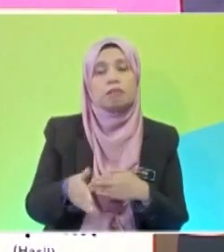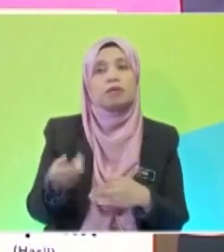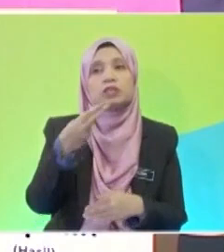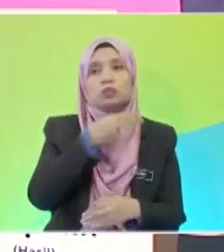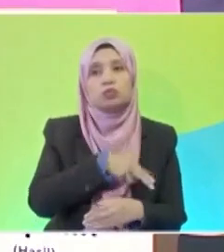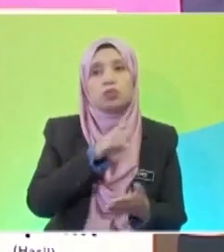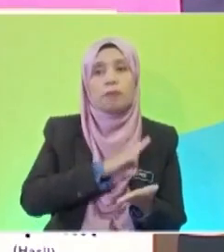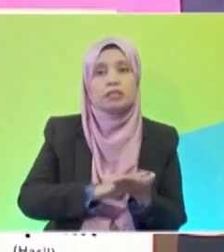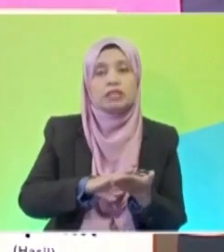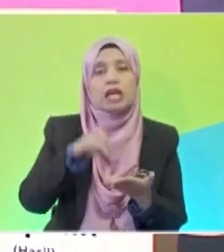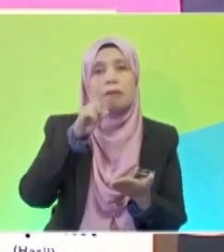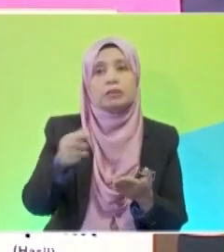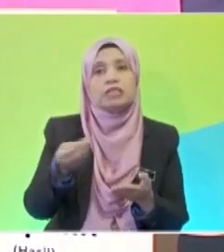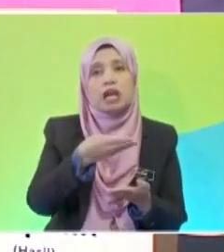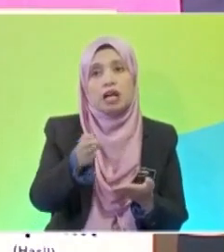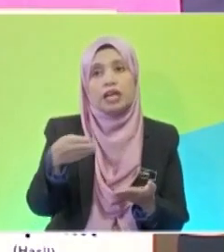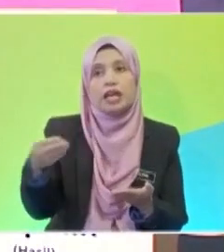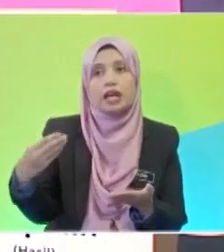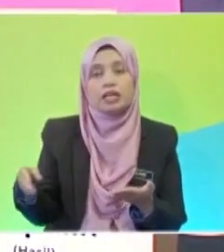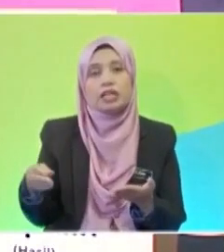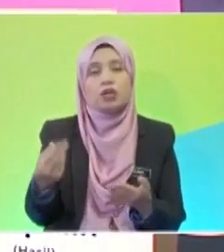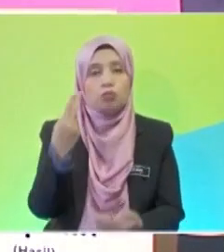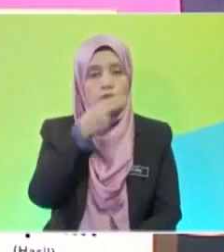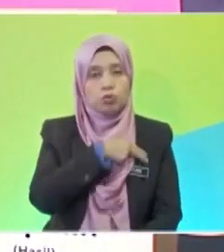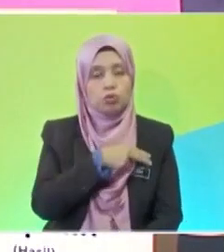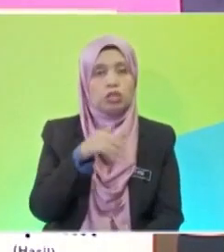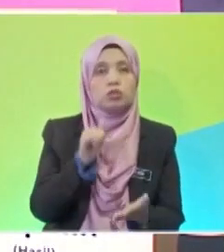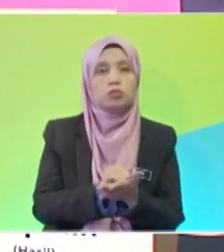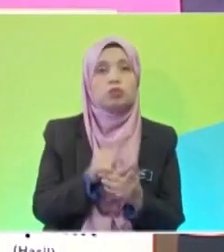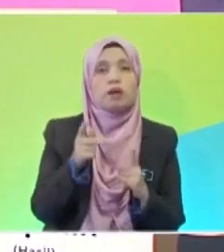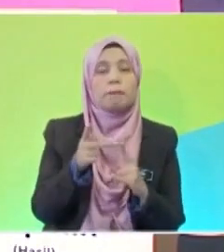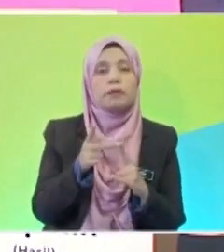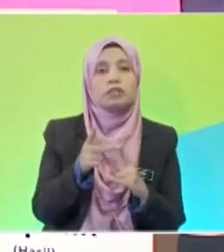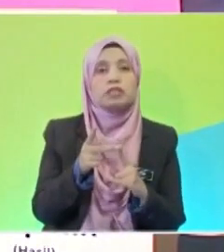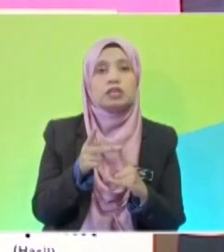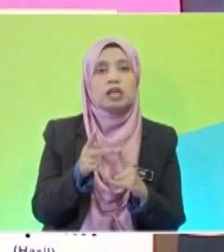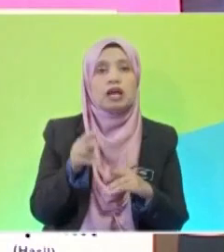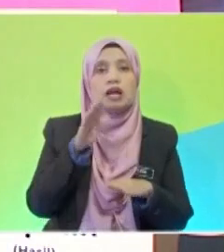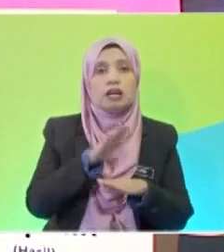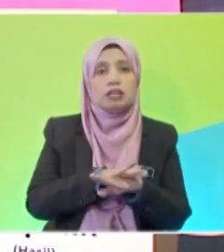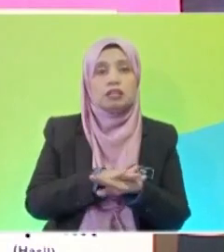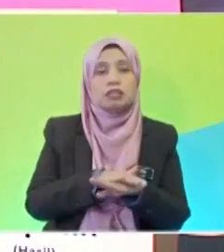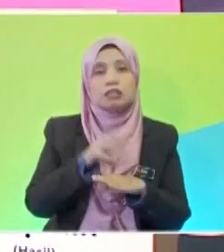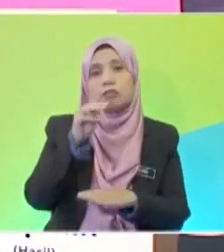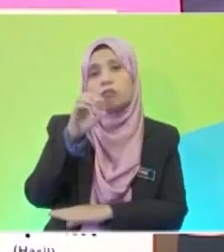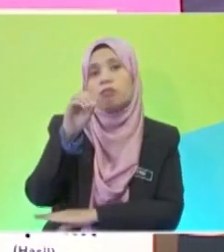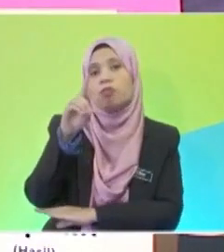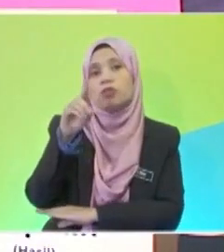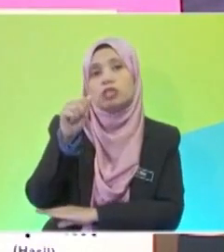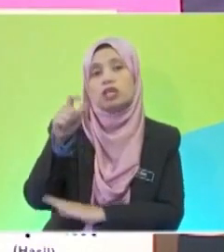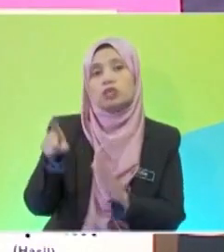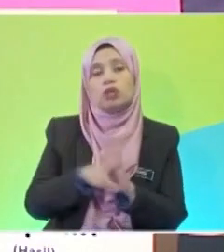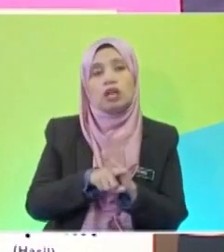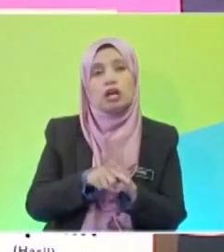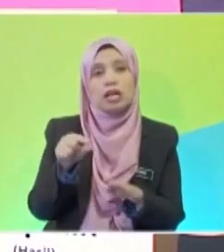kita kena agihkan untung itu kepada tambah faedah atas ambilan, tolak faedah atas modal, tolak gaji dan